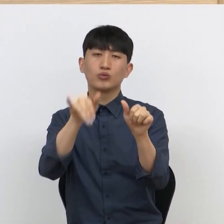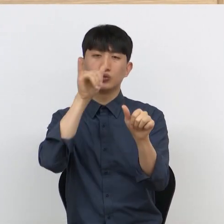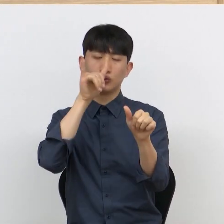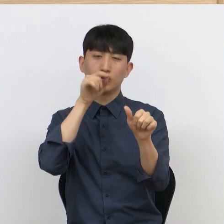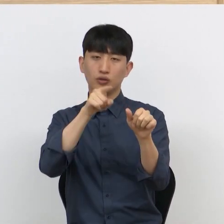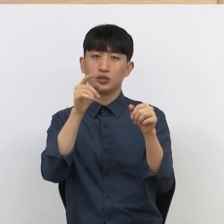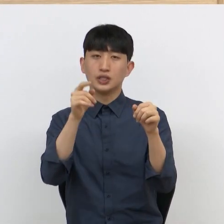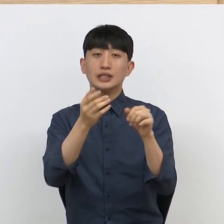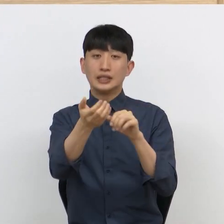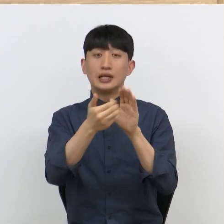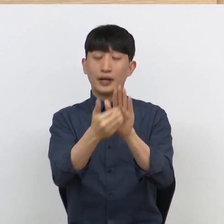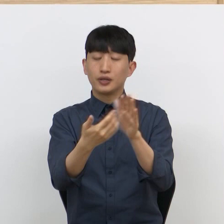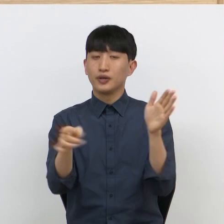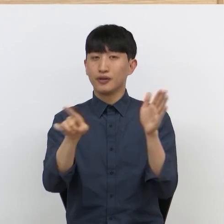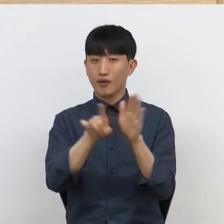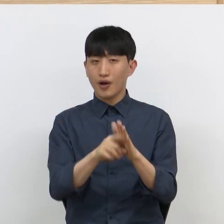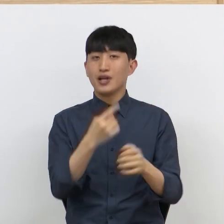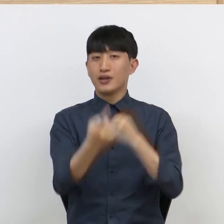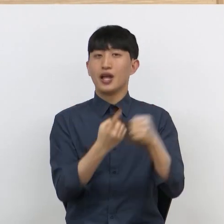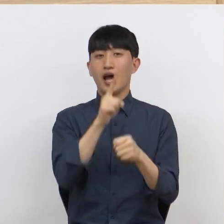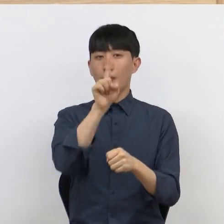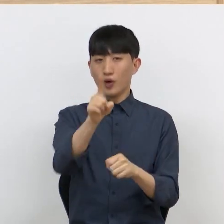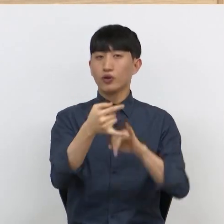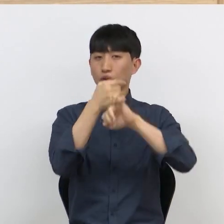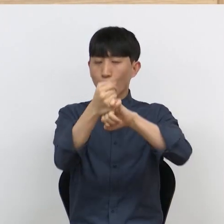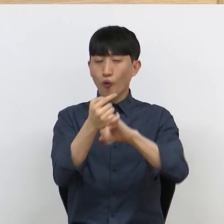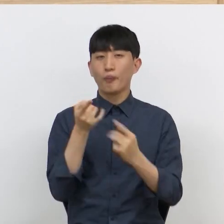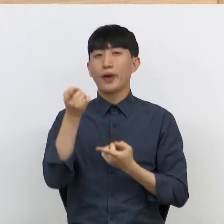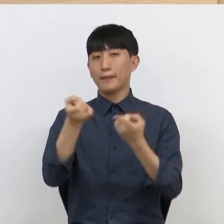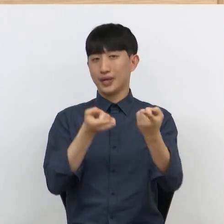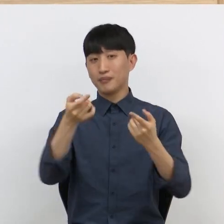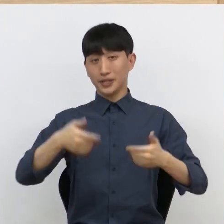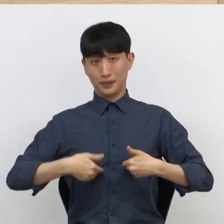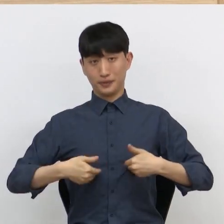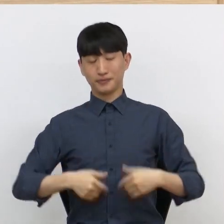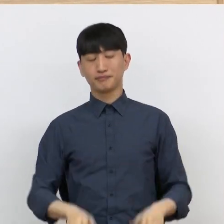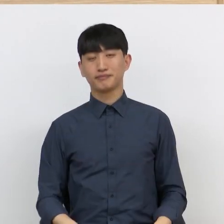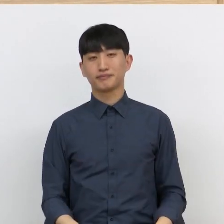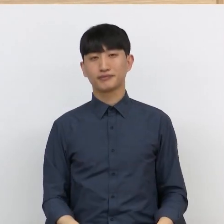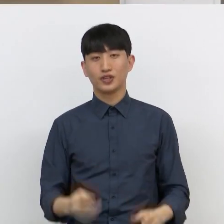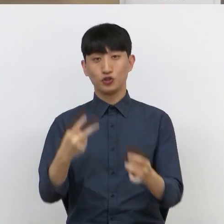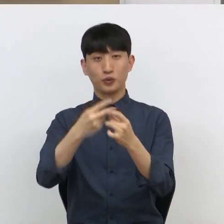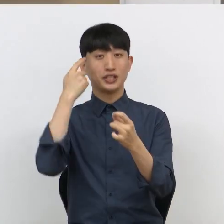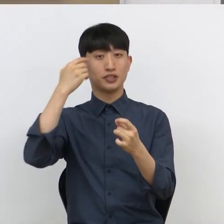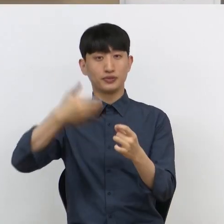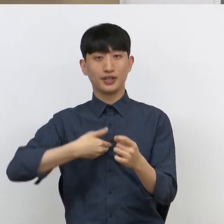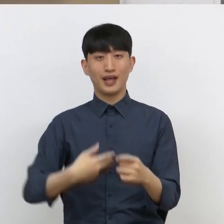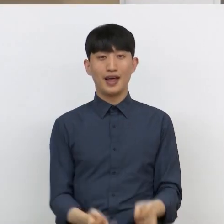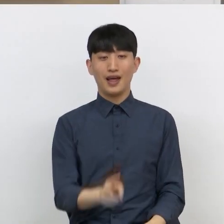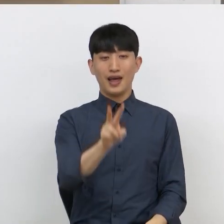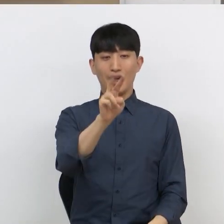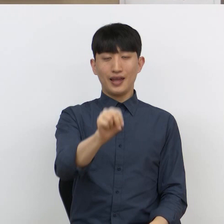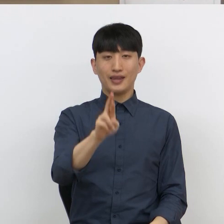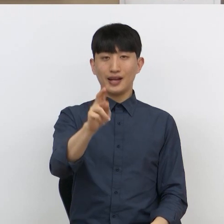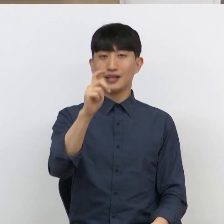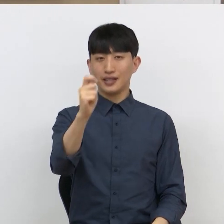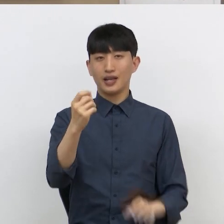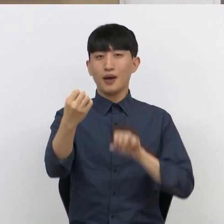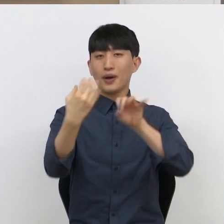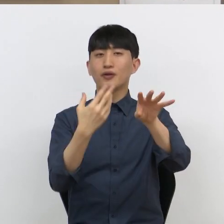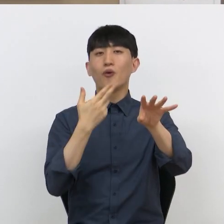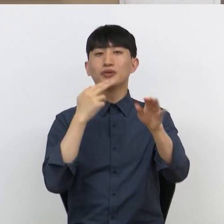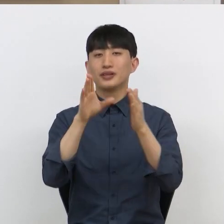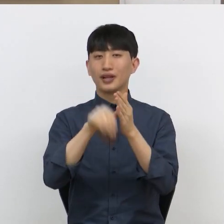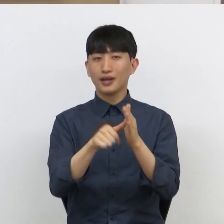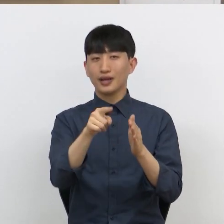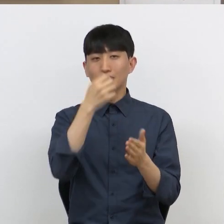매년 매핑을 하는 게 중요할 것 같습니다. 예, 감사합니다. 두 번째 질문 하나 더 드리면요. NRT에서 반응 없는 경우에 반응이